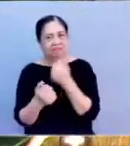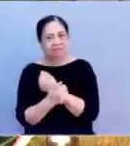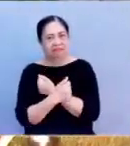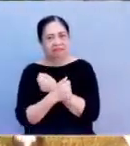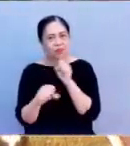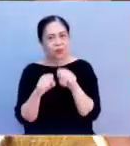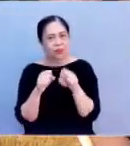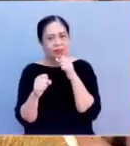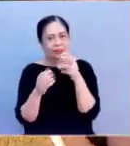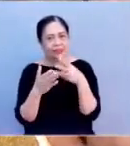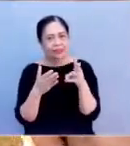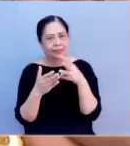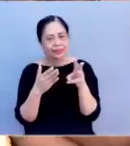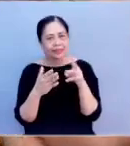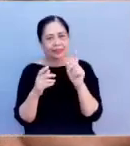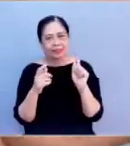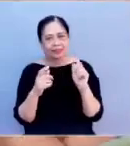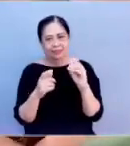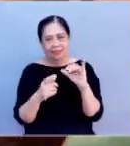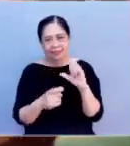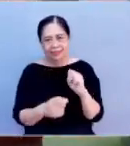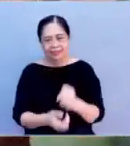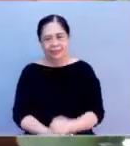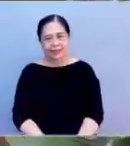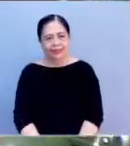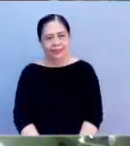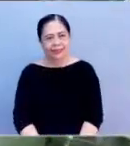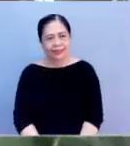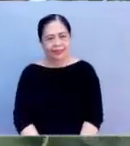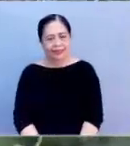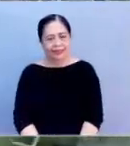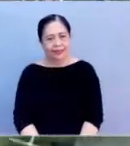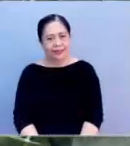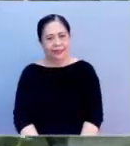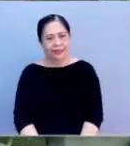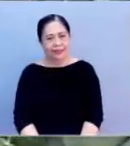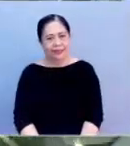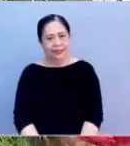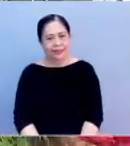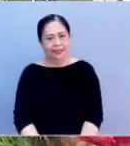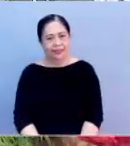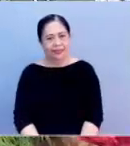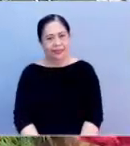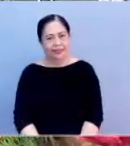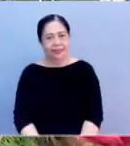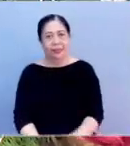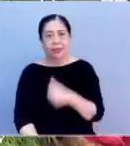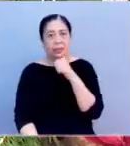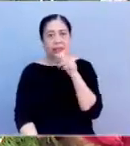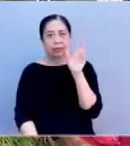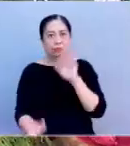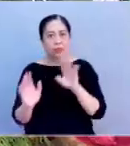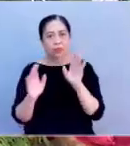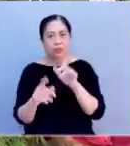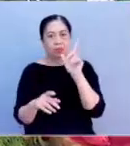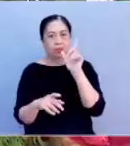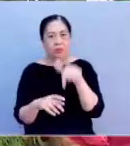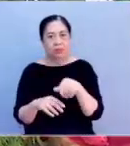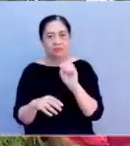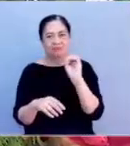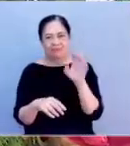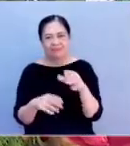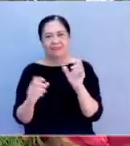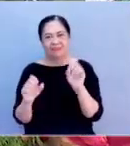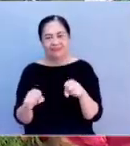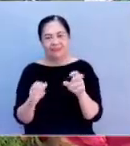mga laruan nila. Ito. Very nice. Saka ito, at least after a few months, hindi ka naman mamroblema sa storage. Kasi minsan yung mga malalakang Christmas